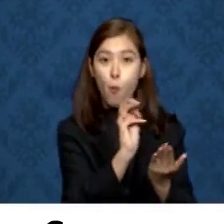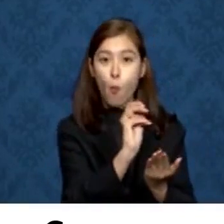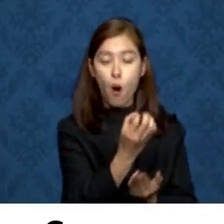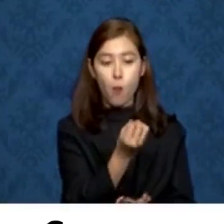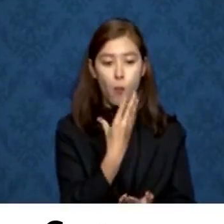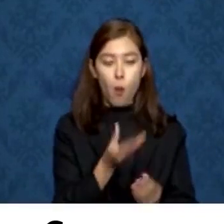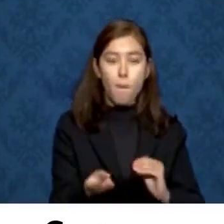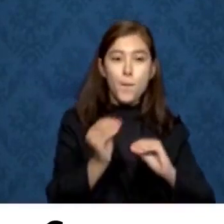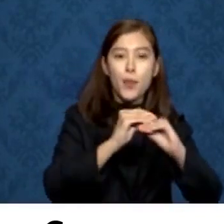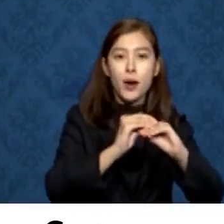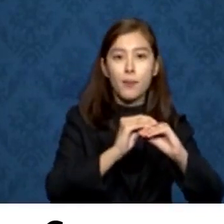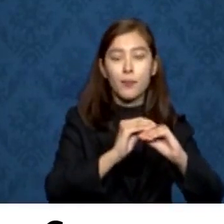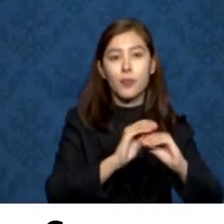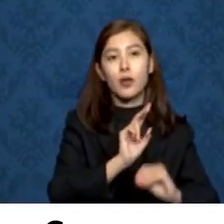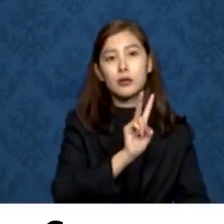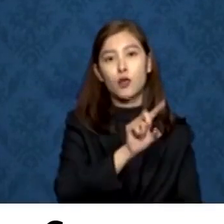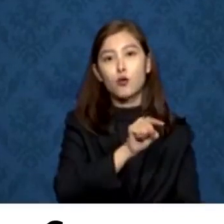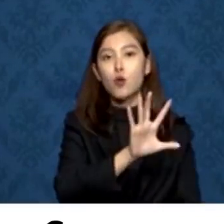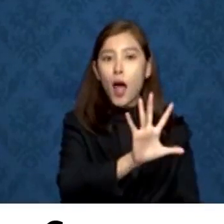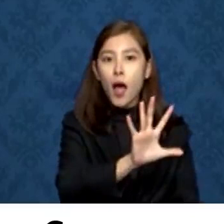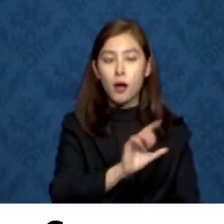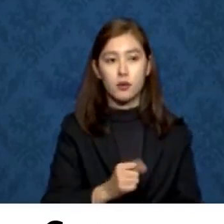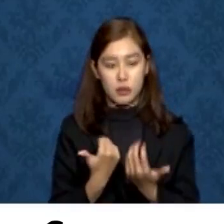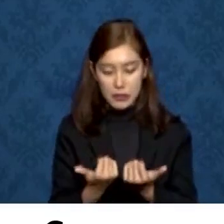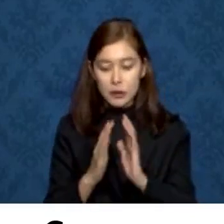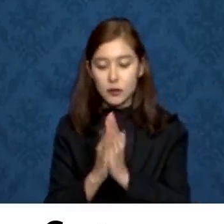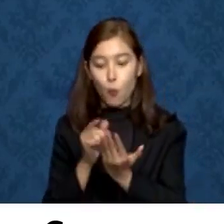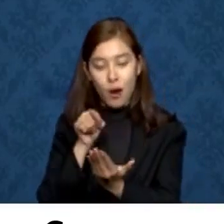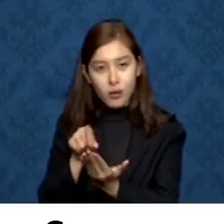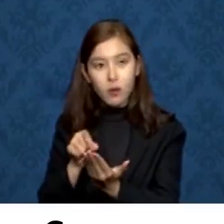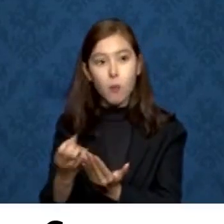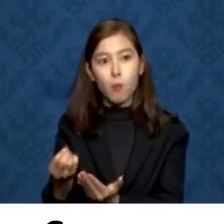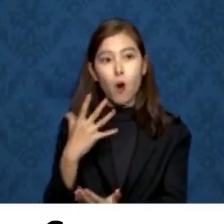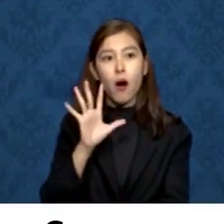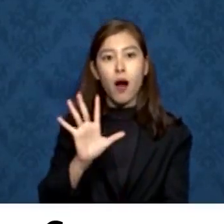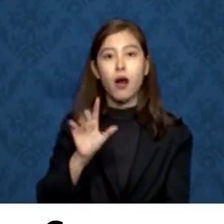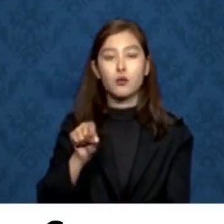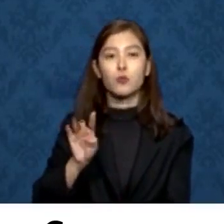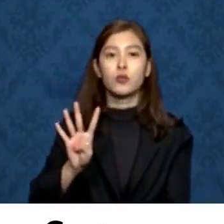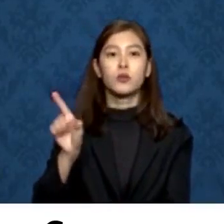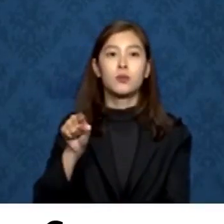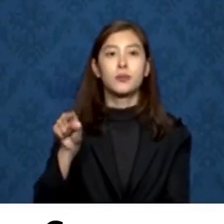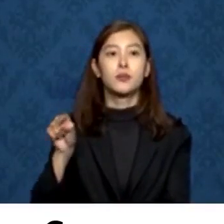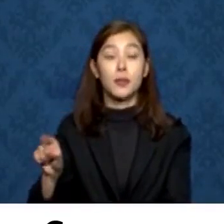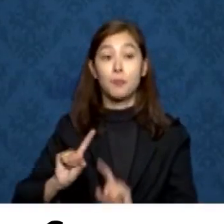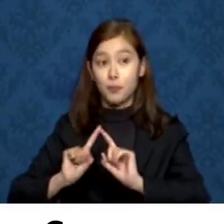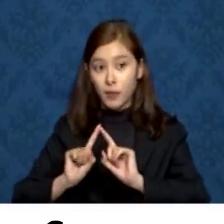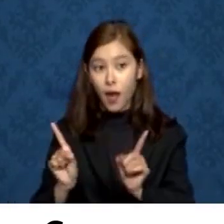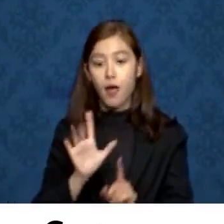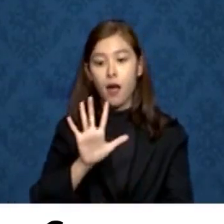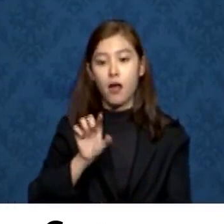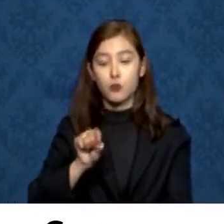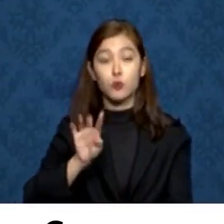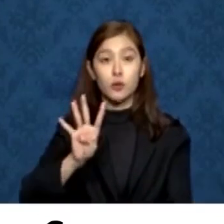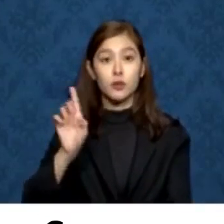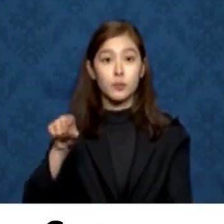กระตุ้นเศรษฐกิจเช่นนี้ทุกครั้งที่เกิดวิกฤตทางเศรษฐกิจกระทรวงกลาโหมจะต้องตัดลดงบของตัวเองก่อนเอาไปพยุงเศรษฐกิจของประเทศ